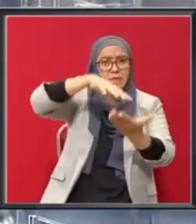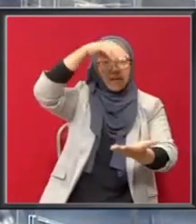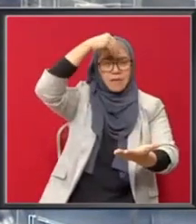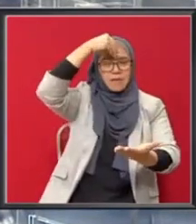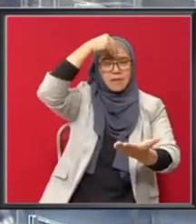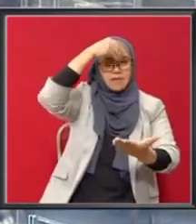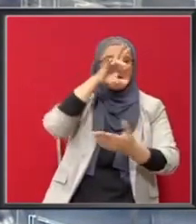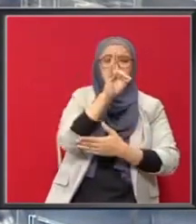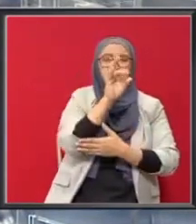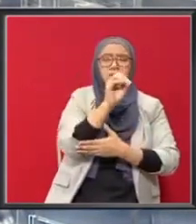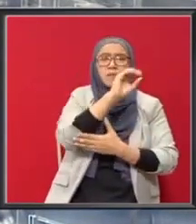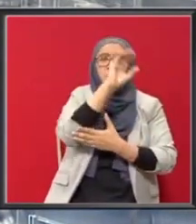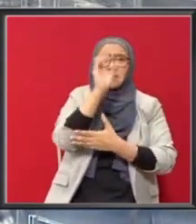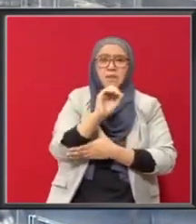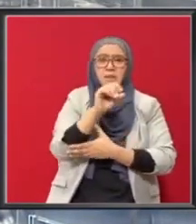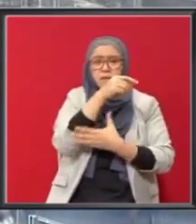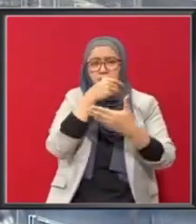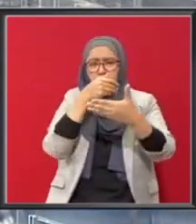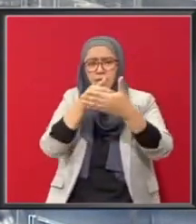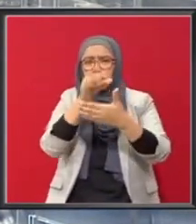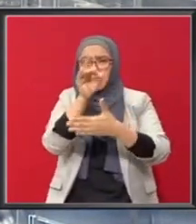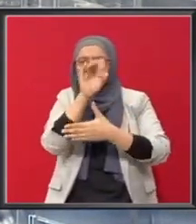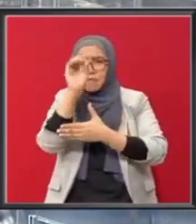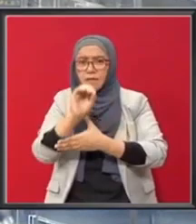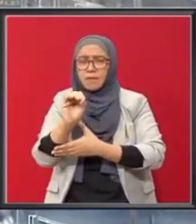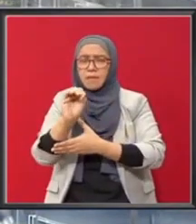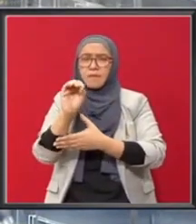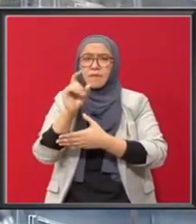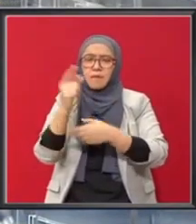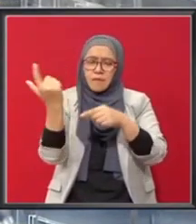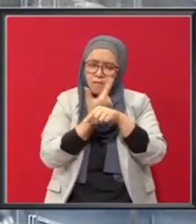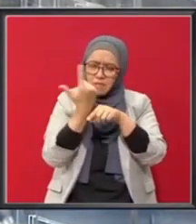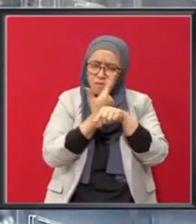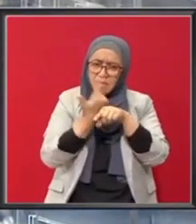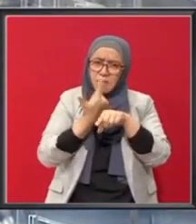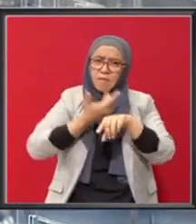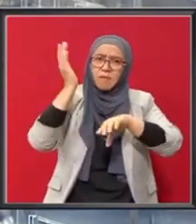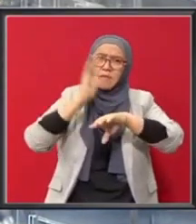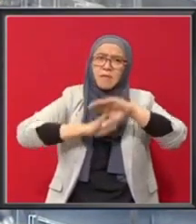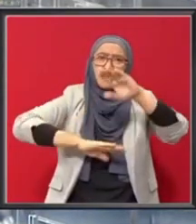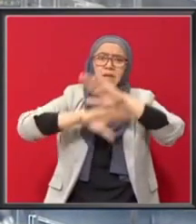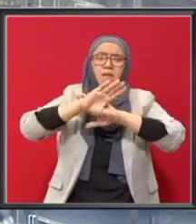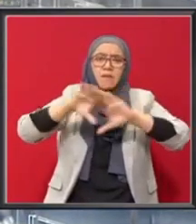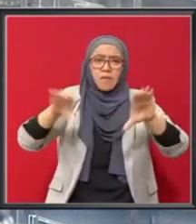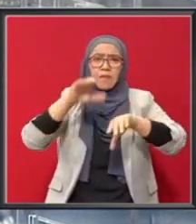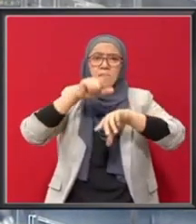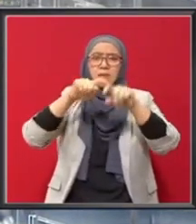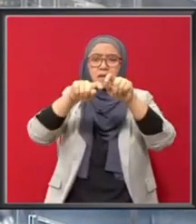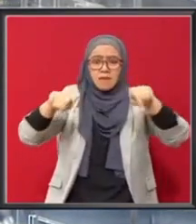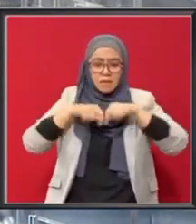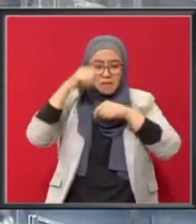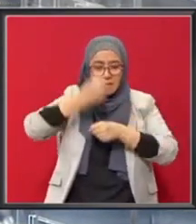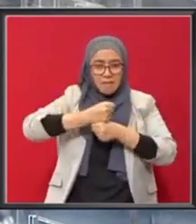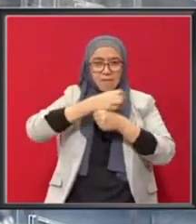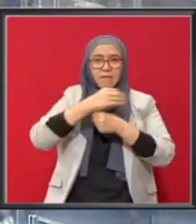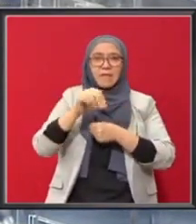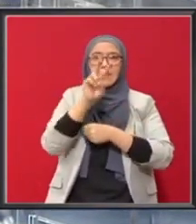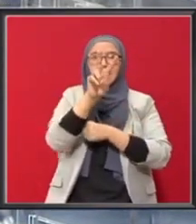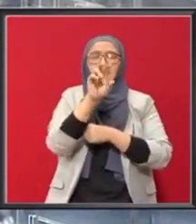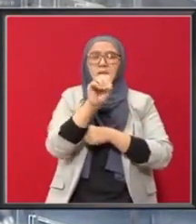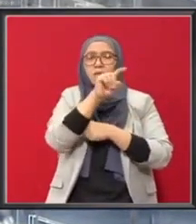70700 sehingga 80 ratus latihan V3 dilaksanakan ditempat kerja dan 20 ratus